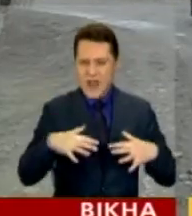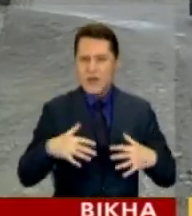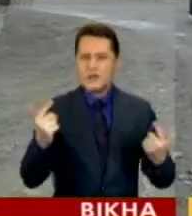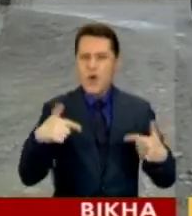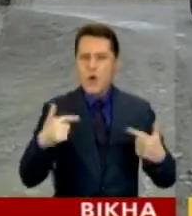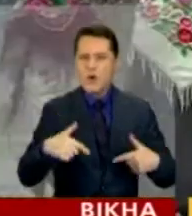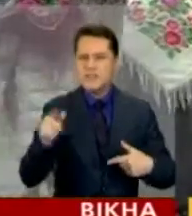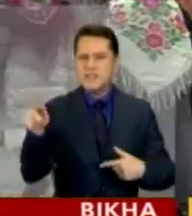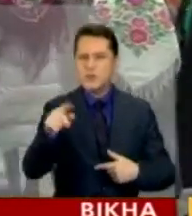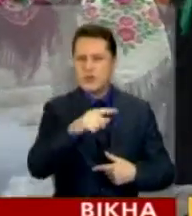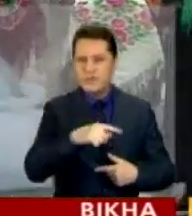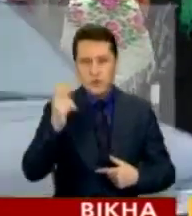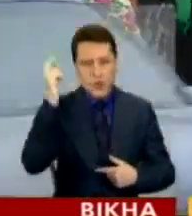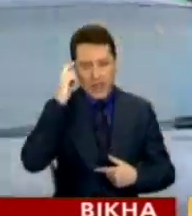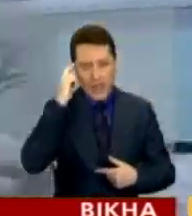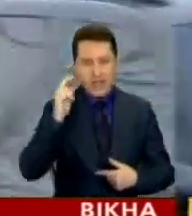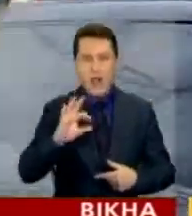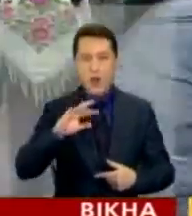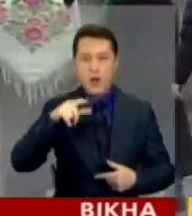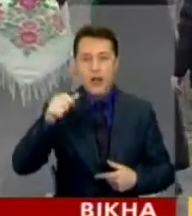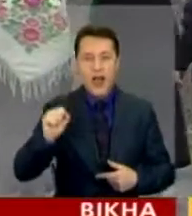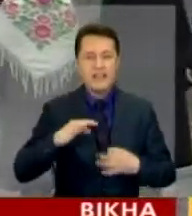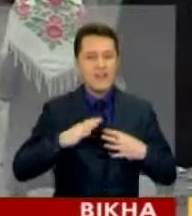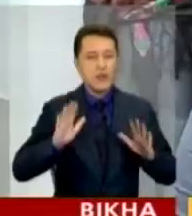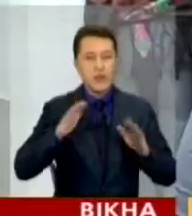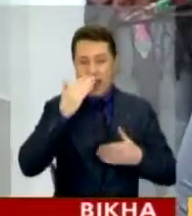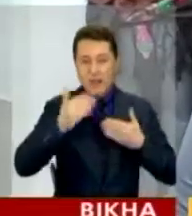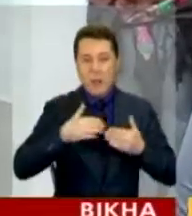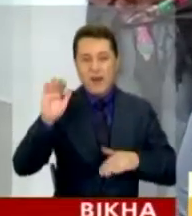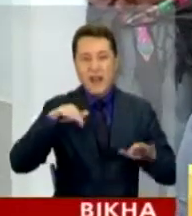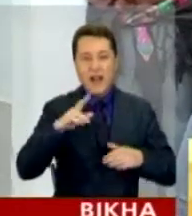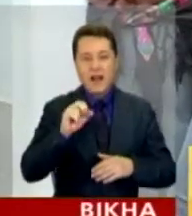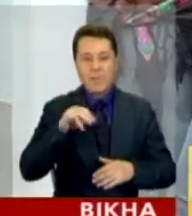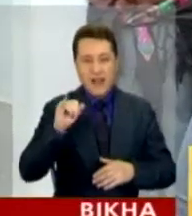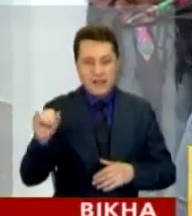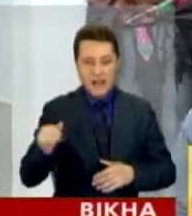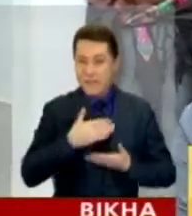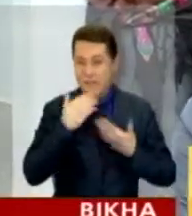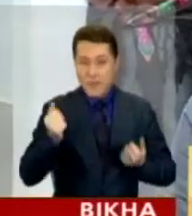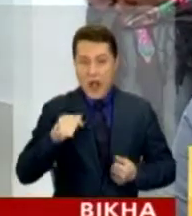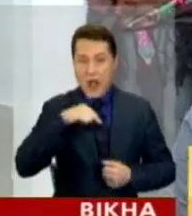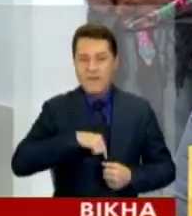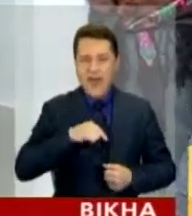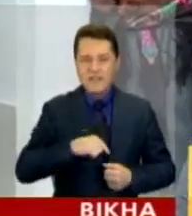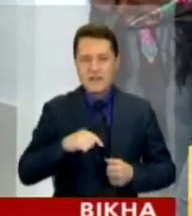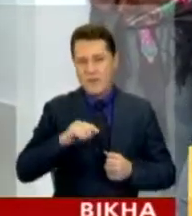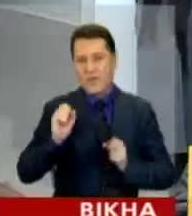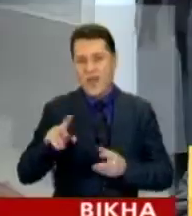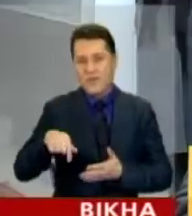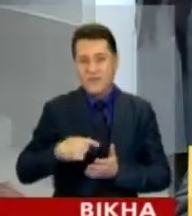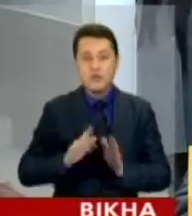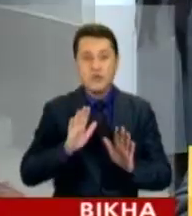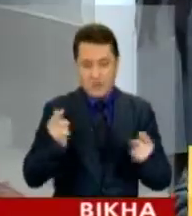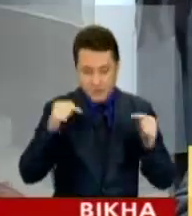усіх усюд. Киянка Ольга святкує Різдво лише на Прикарпатті. Це нема настрою того, в якомусь іншому місці, як тільки тут.